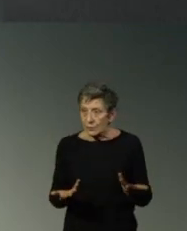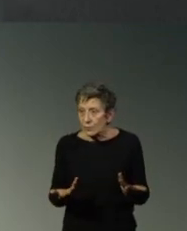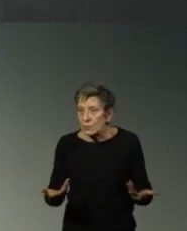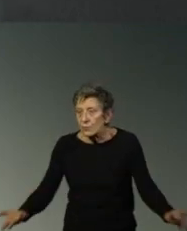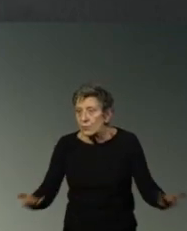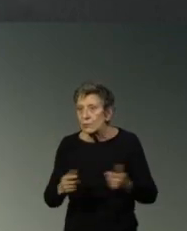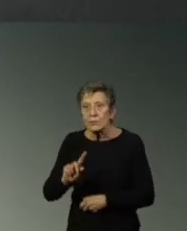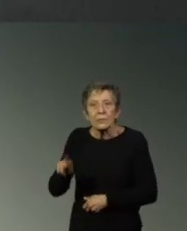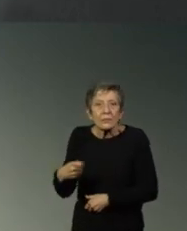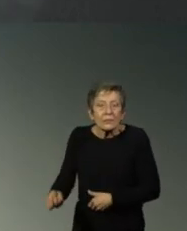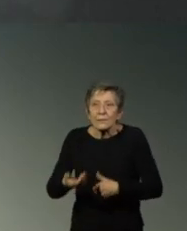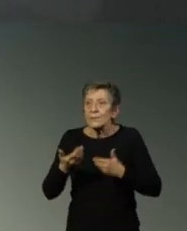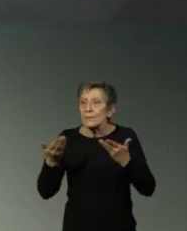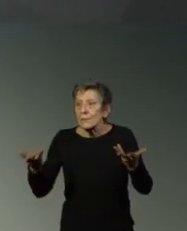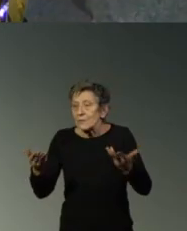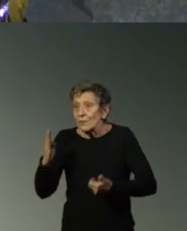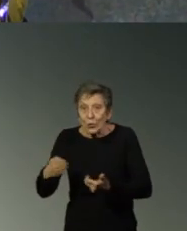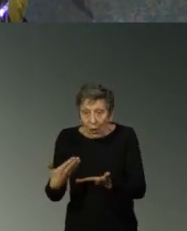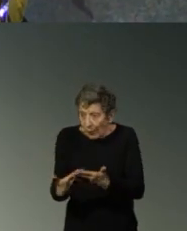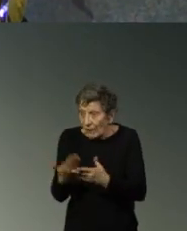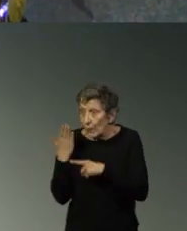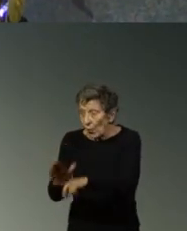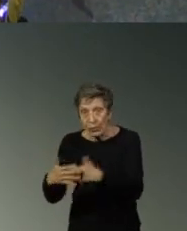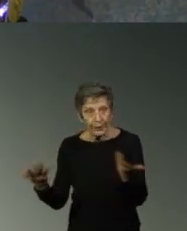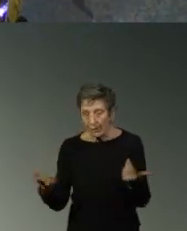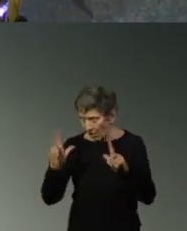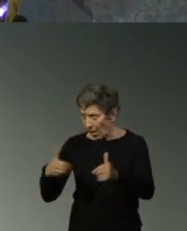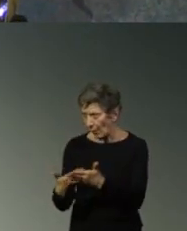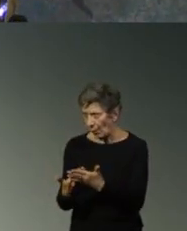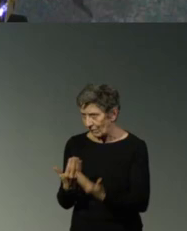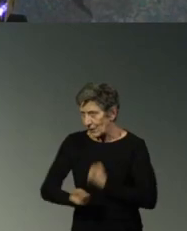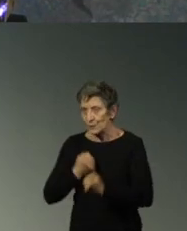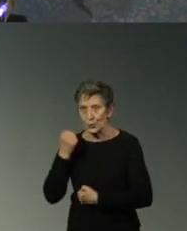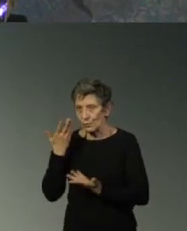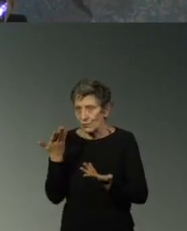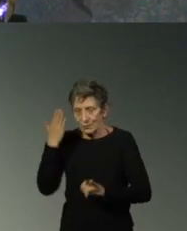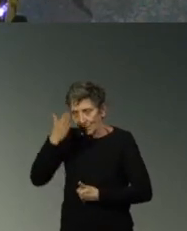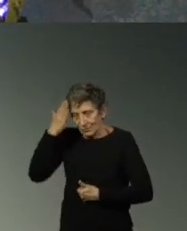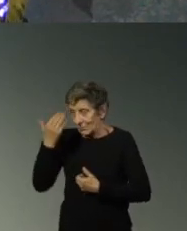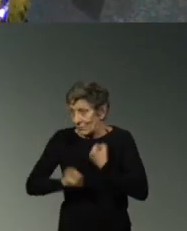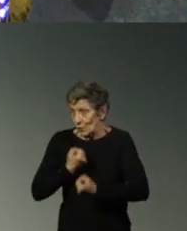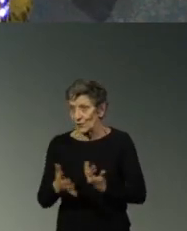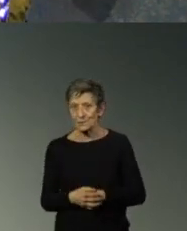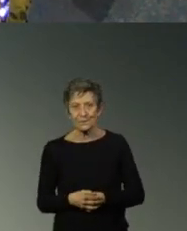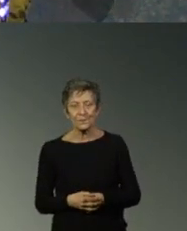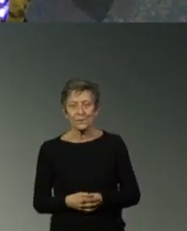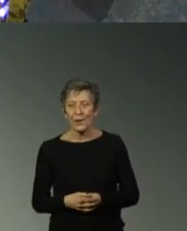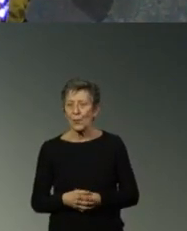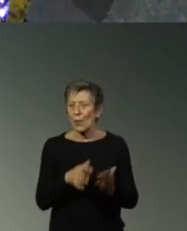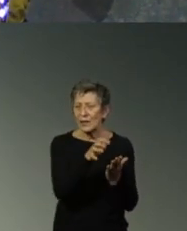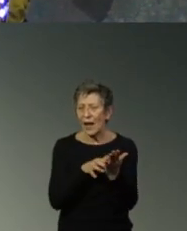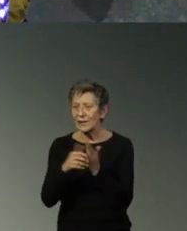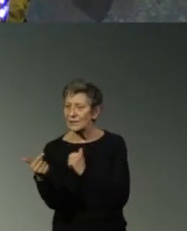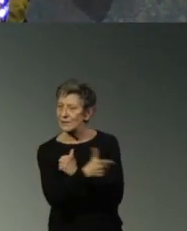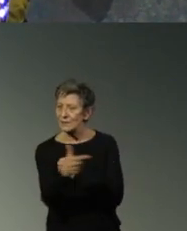En fait, c'est évidemment depuis plus longtemps que ça qu'on le sait. Alors, il me semble qu'un des traits communs entre vos deux textes, c'est le fait que